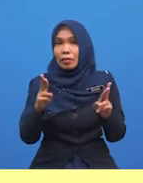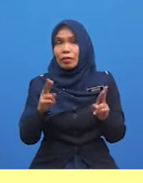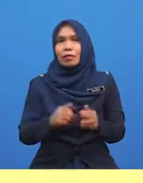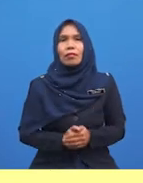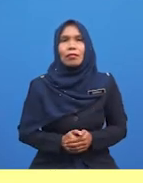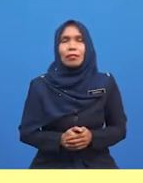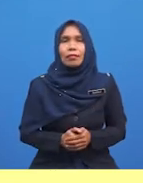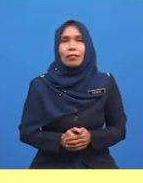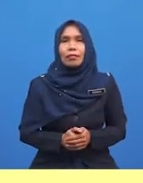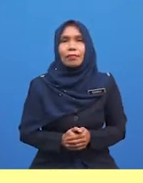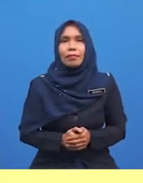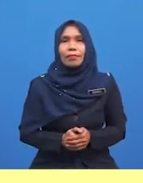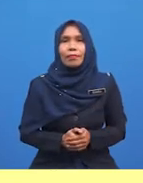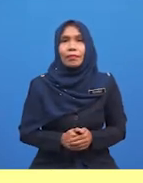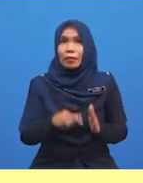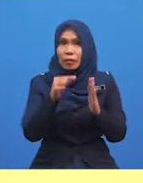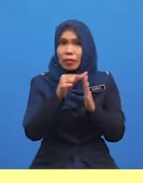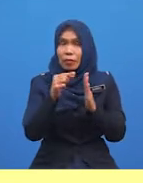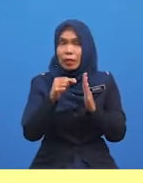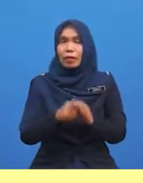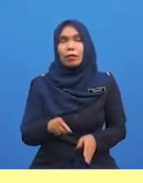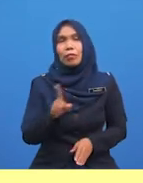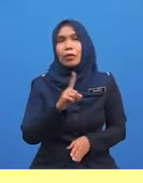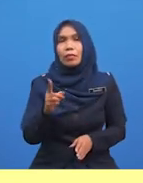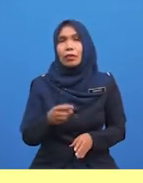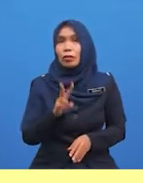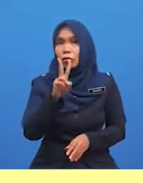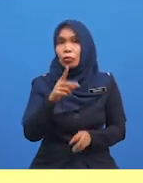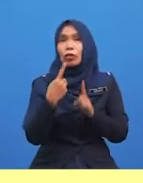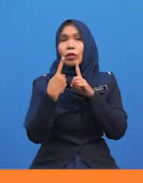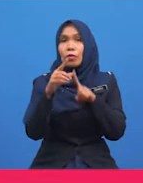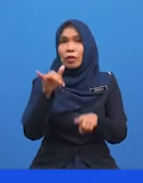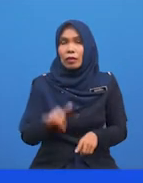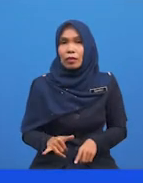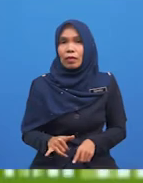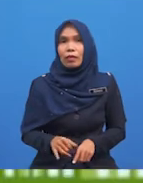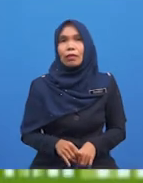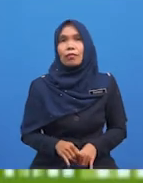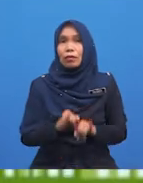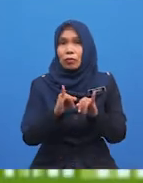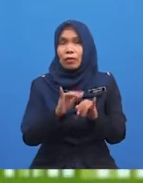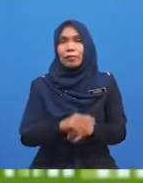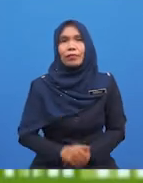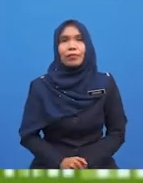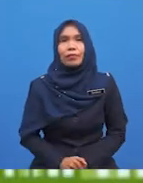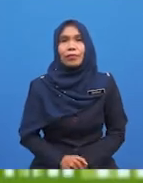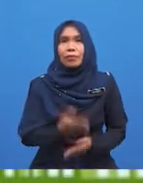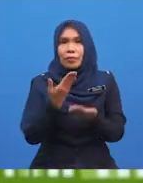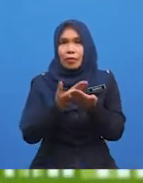Pilih mana-mana dua jawapan yang sesuai. Baiklah, pelajar.